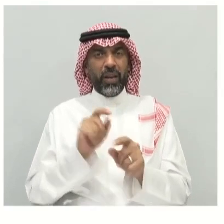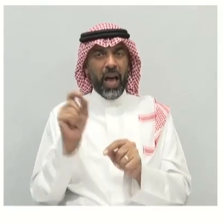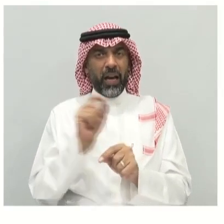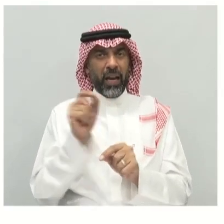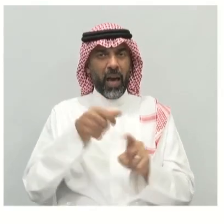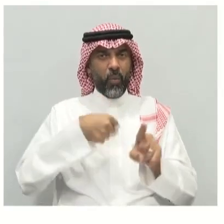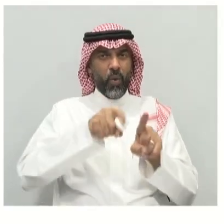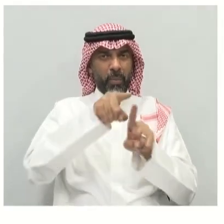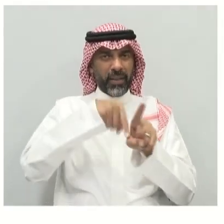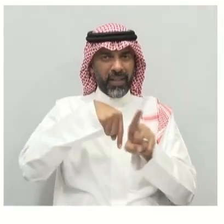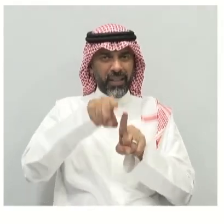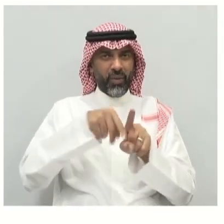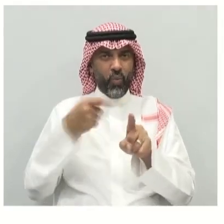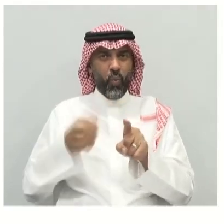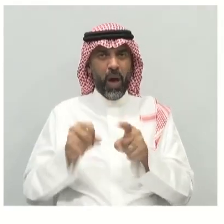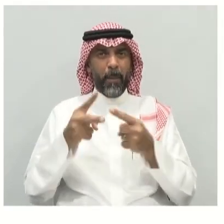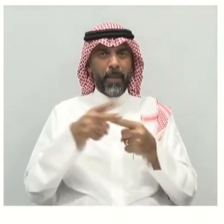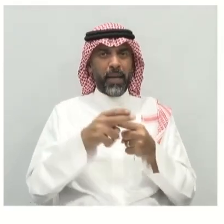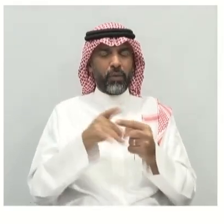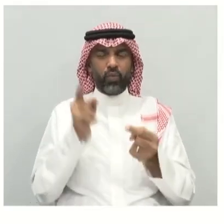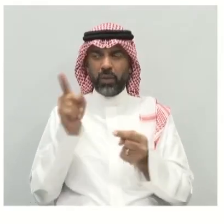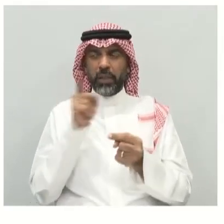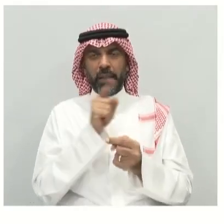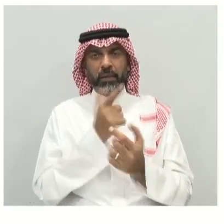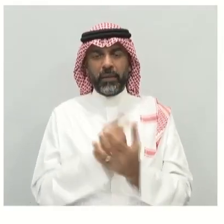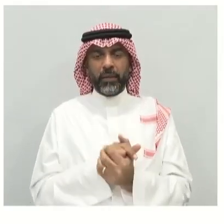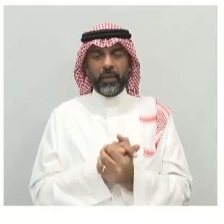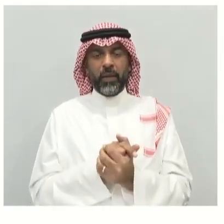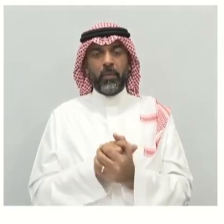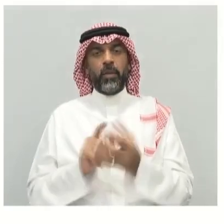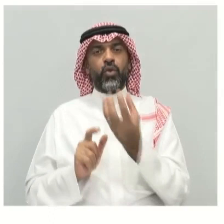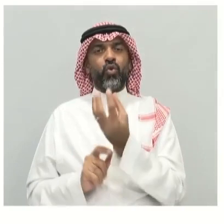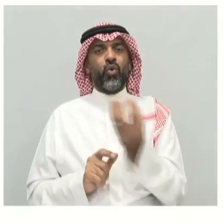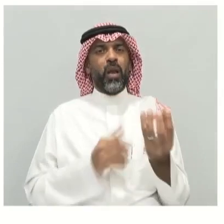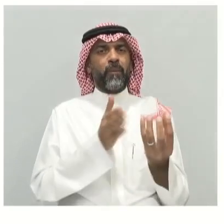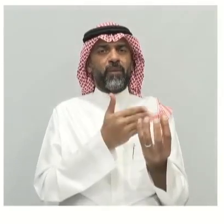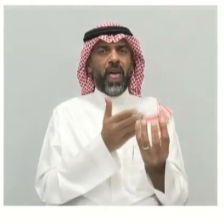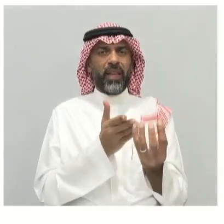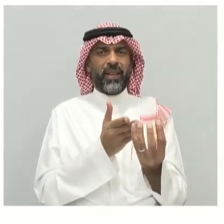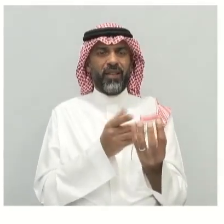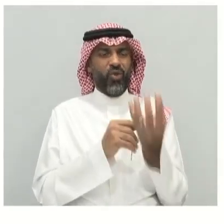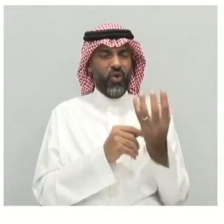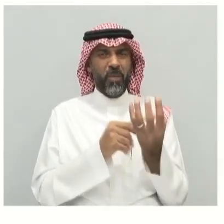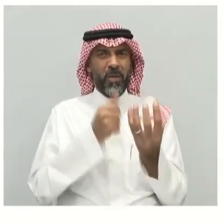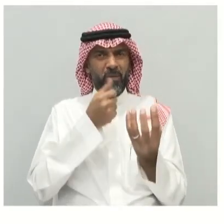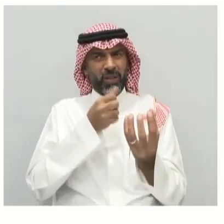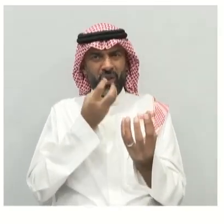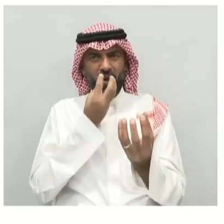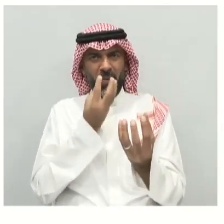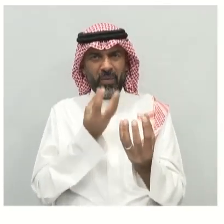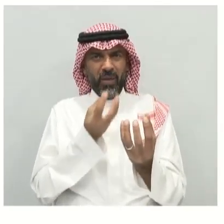اقلام ومساطر ومقص احسنتم استخدمناها من علب او صنعناها من علب